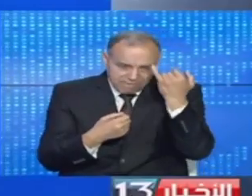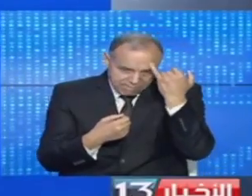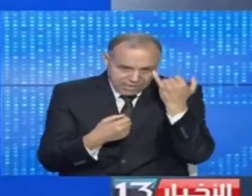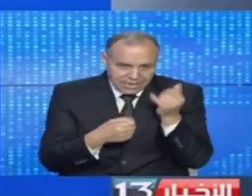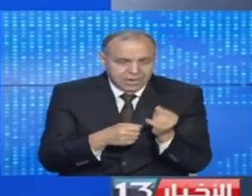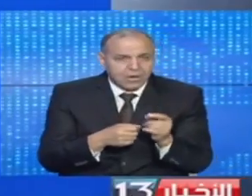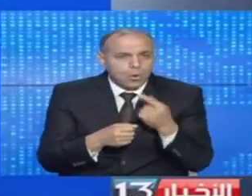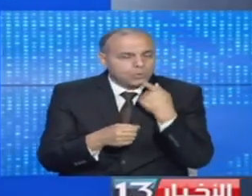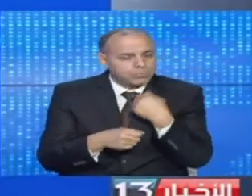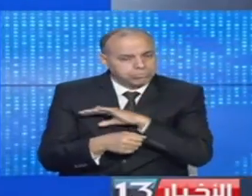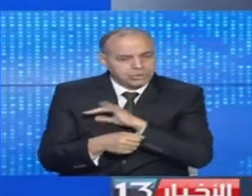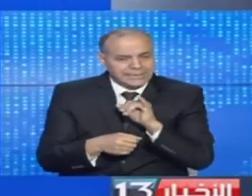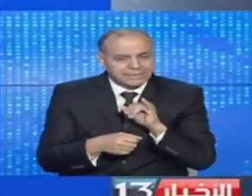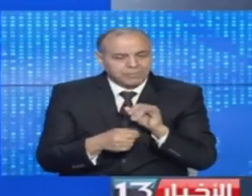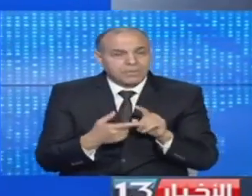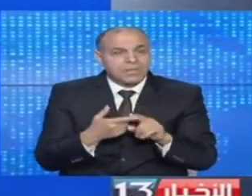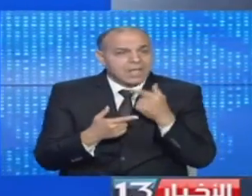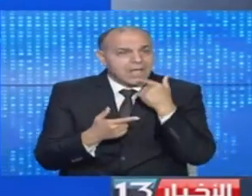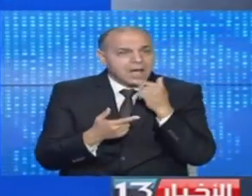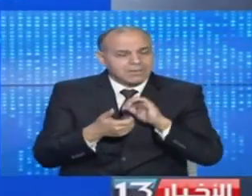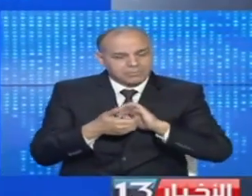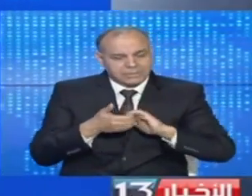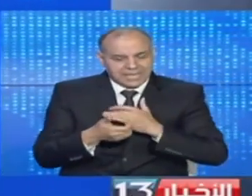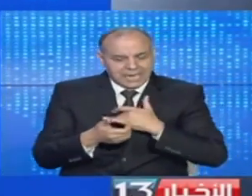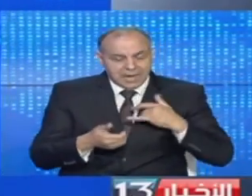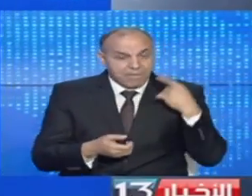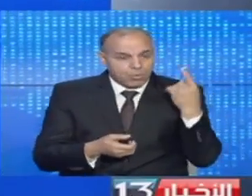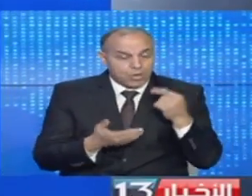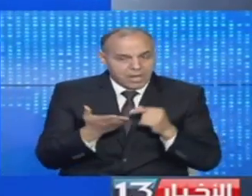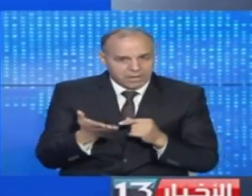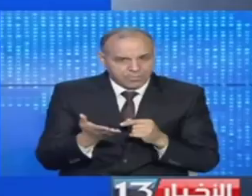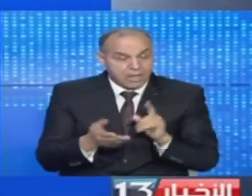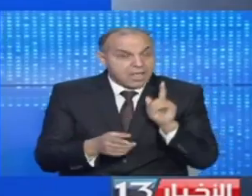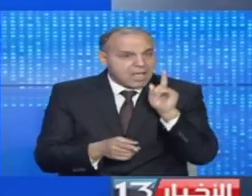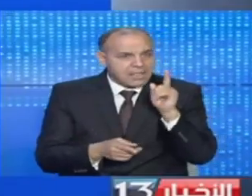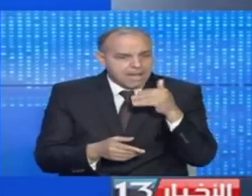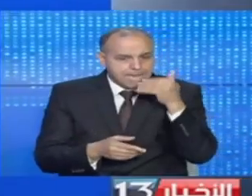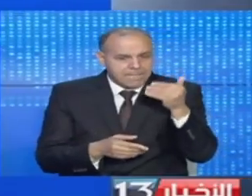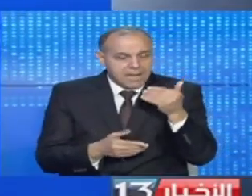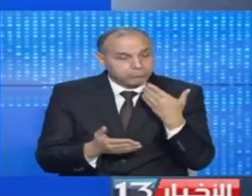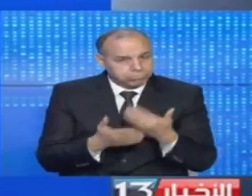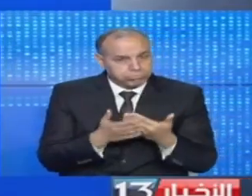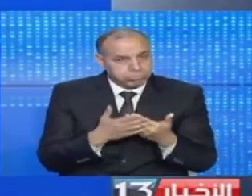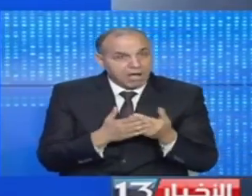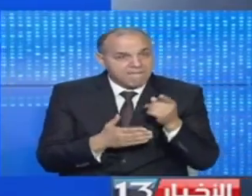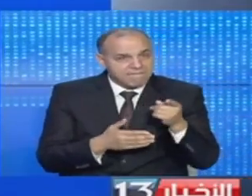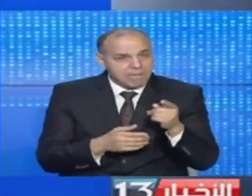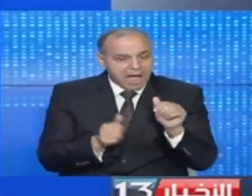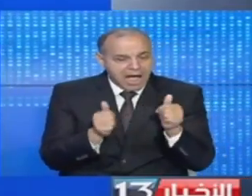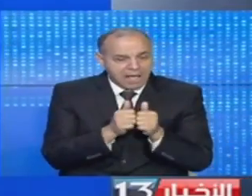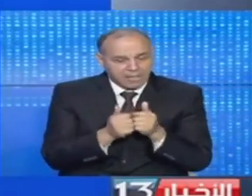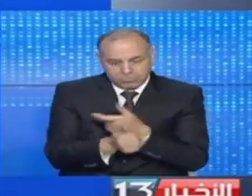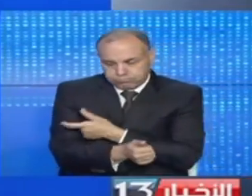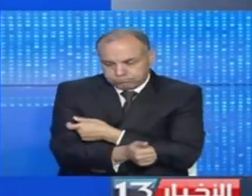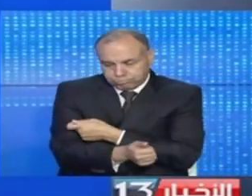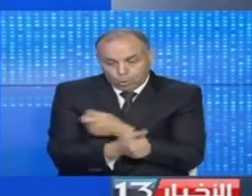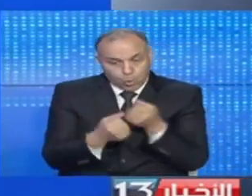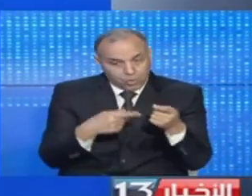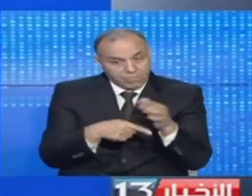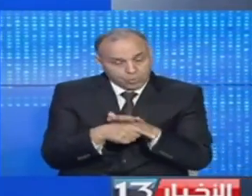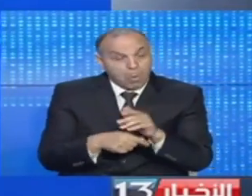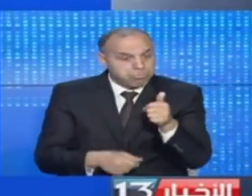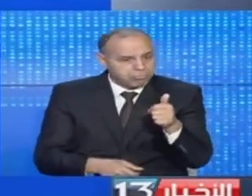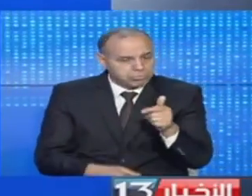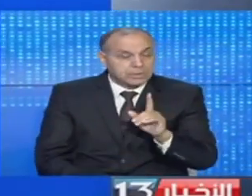كوفاكس التي تشرف عليها منظمه الصحه العالميه خاصه بعد ثبوت نجاعه احدى عشره القيا ضد هذا